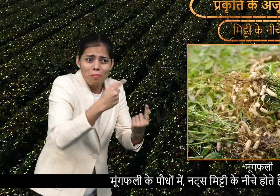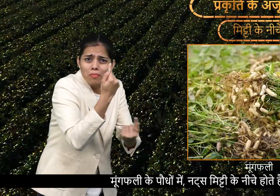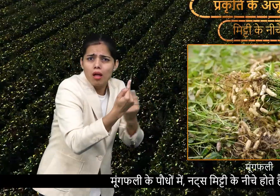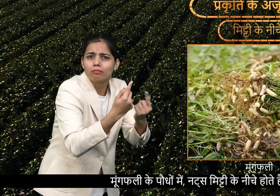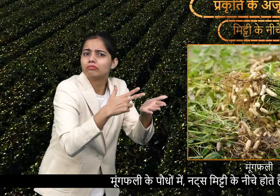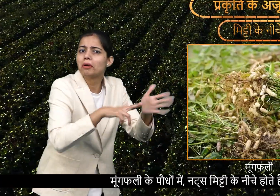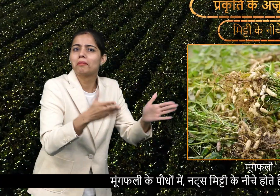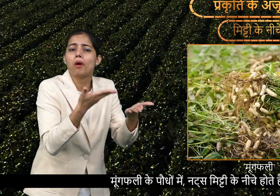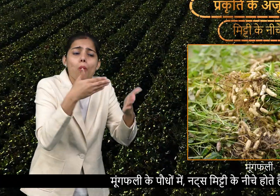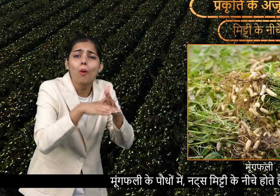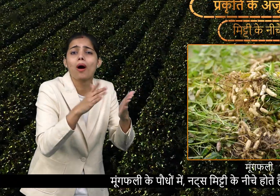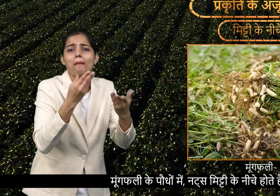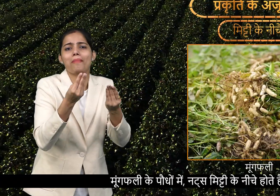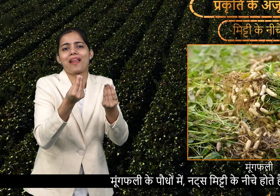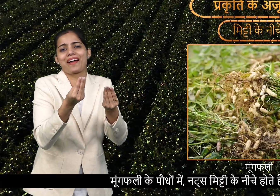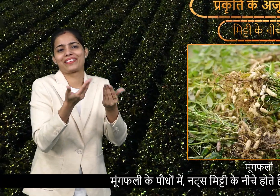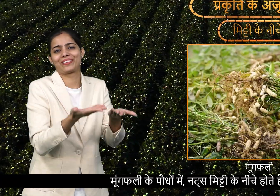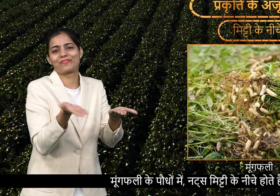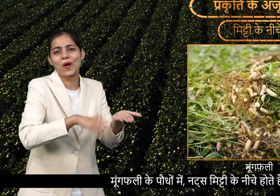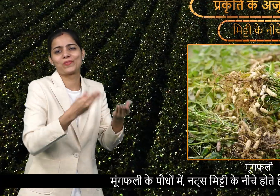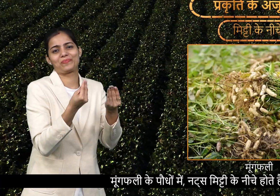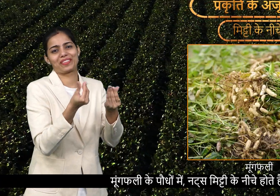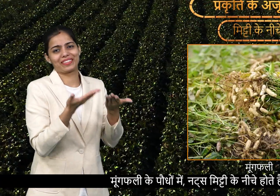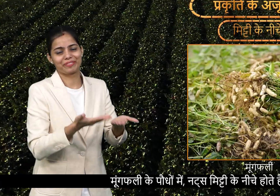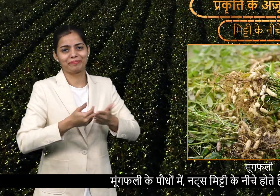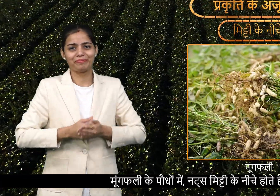मूंगफली के पौधे में नट्स मिट्टी के नीचे होते हैं।